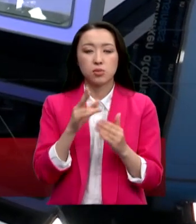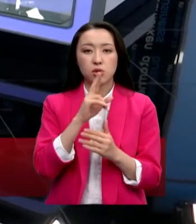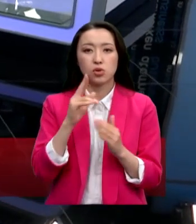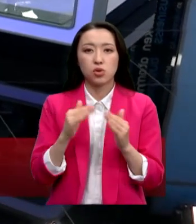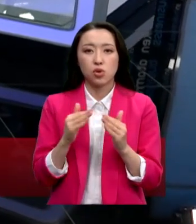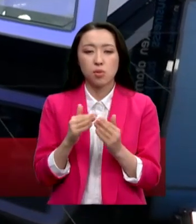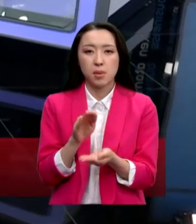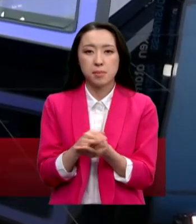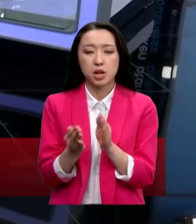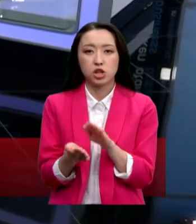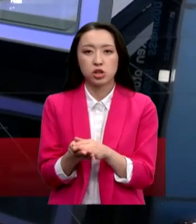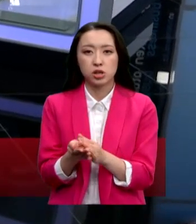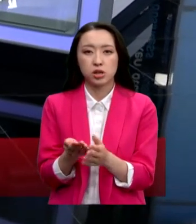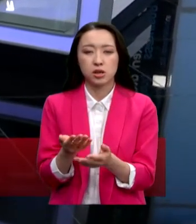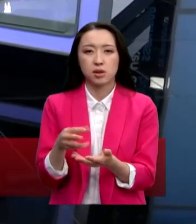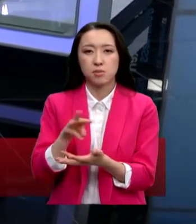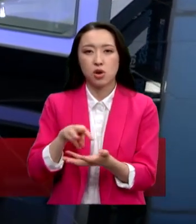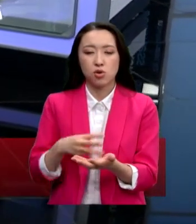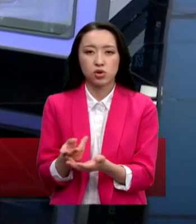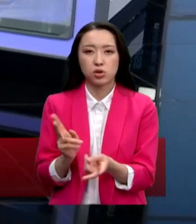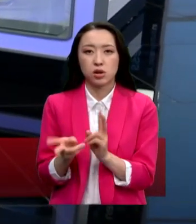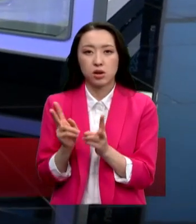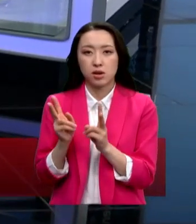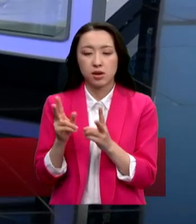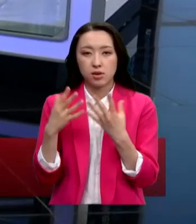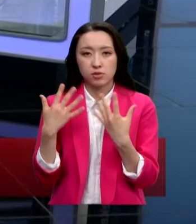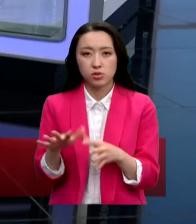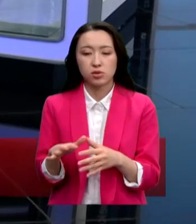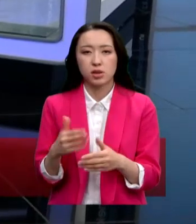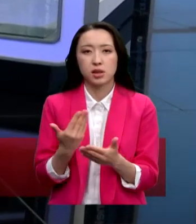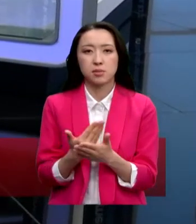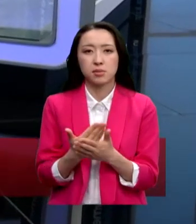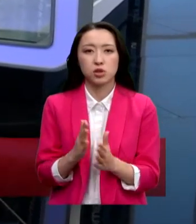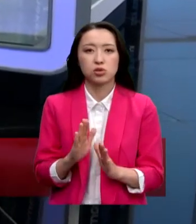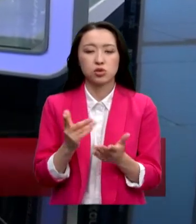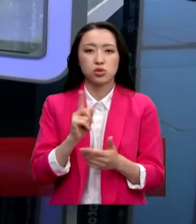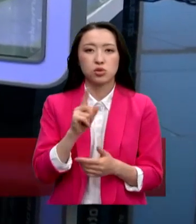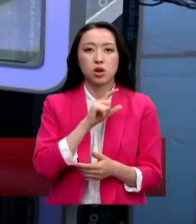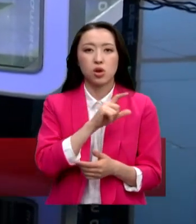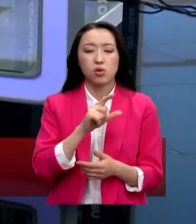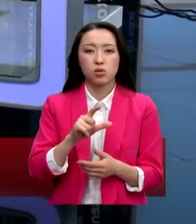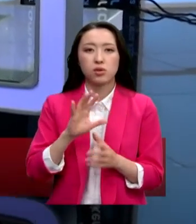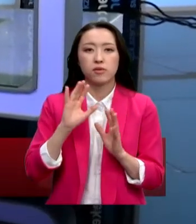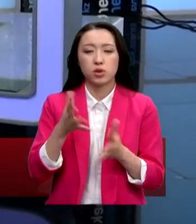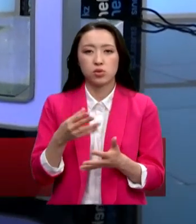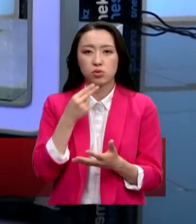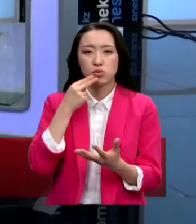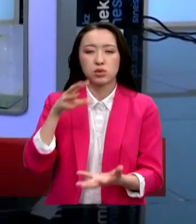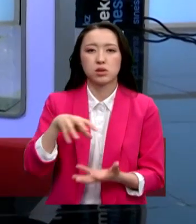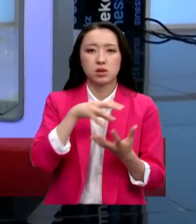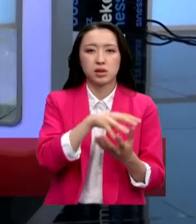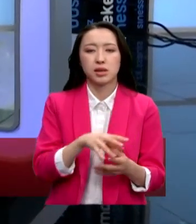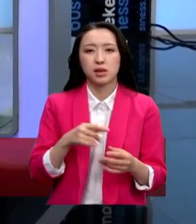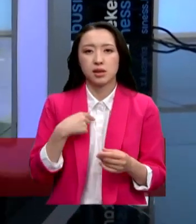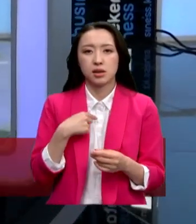пирожки, пирожные приготовил, яркий случай тому, допустим, что люди травятся, действительно, да.